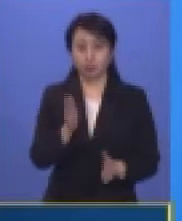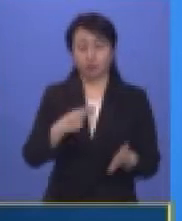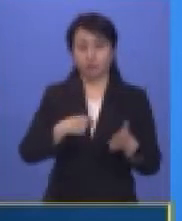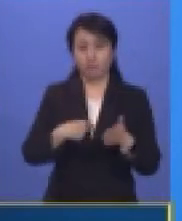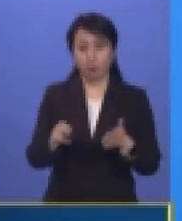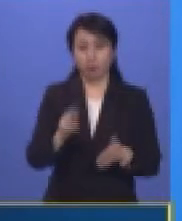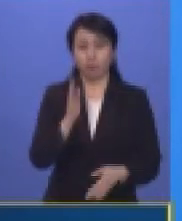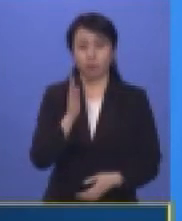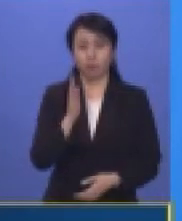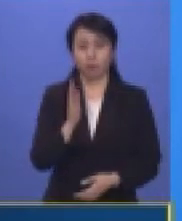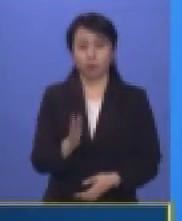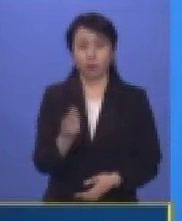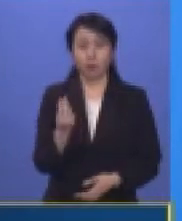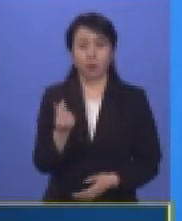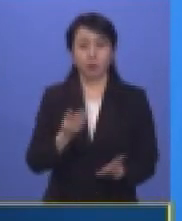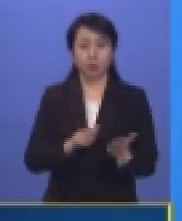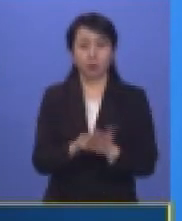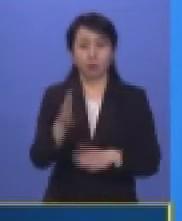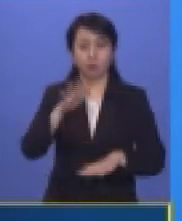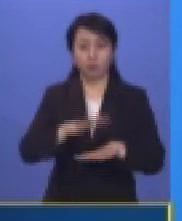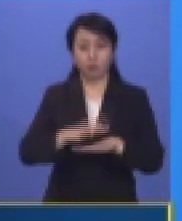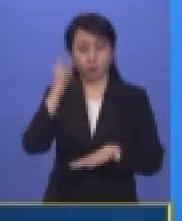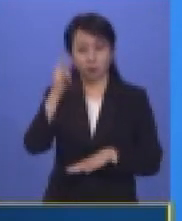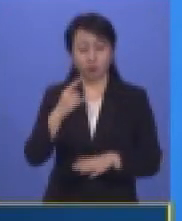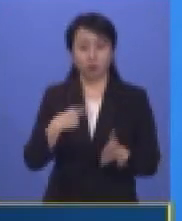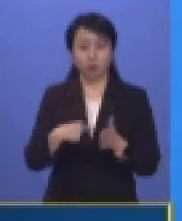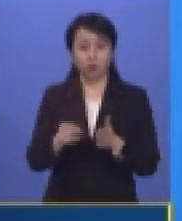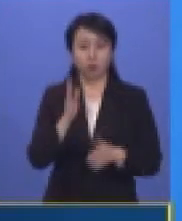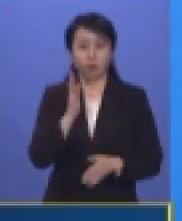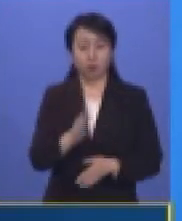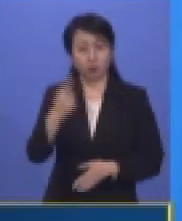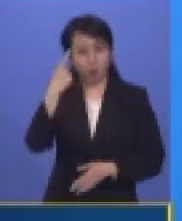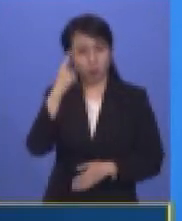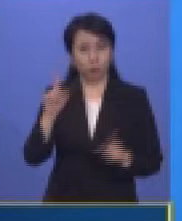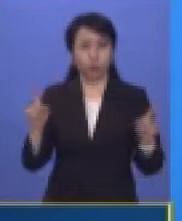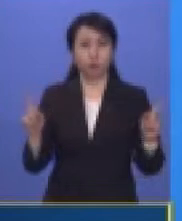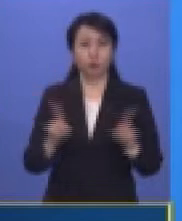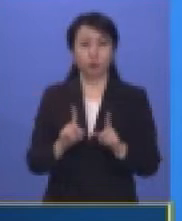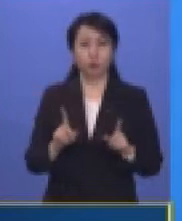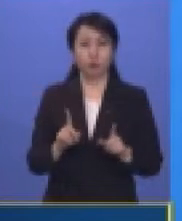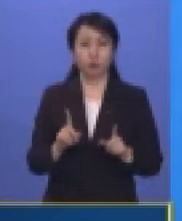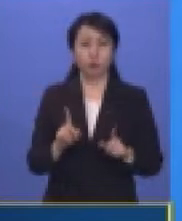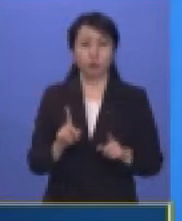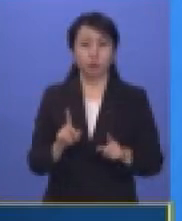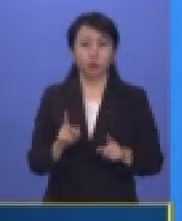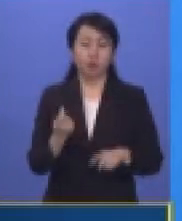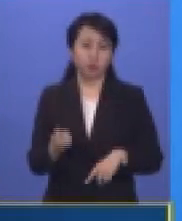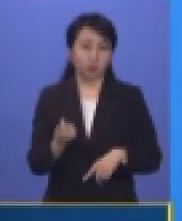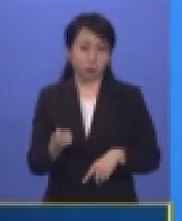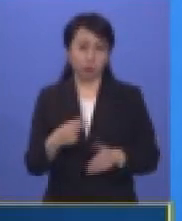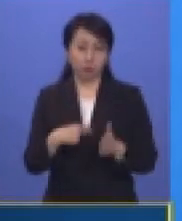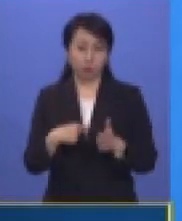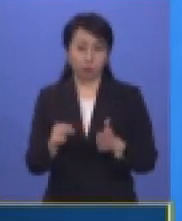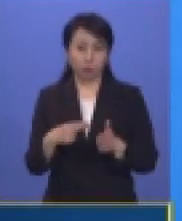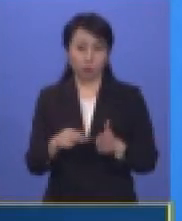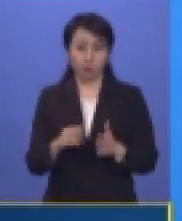у инвестиционного фонда Казахстана. Выкупим. Я думаю, что там не за небольшие деньги. Выкупят